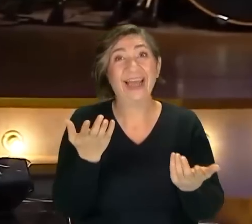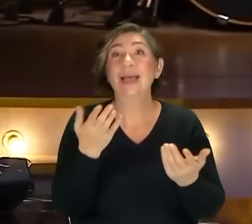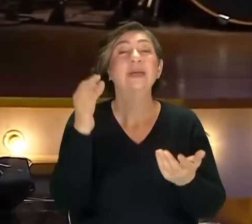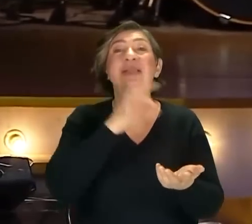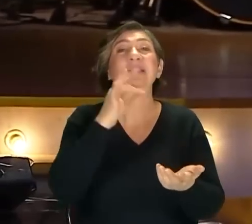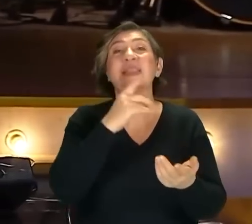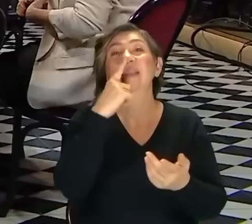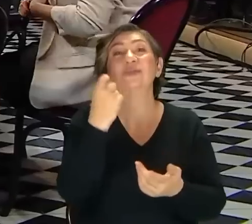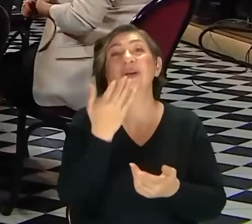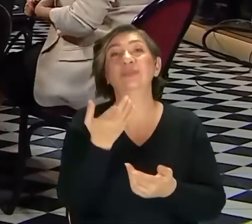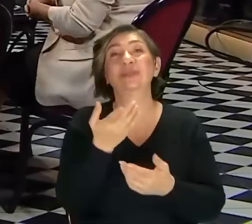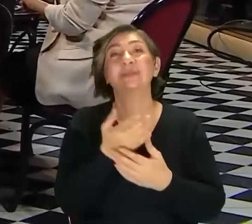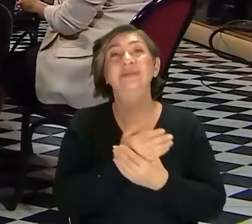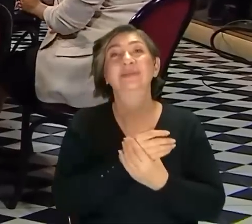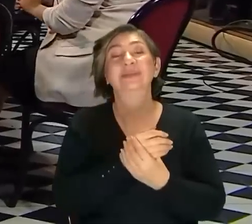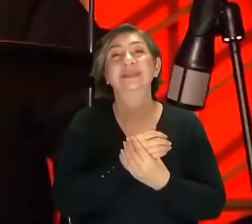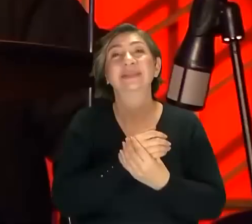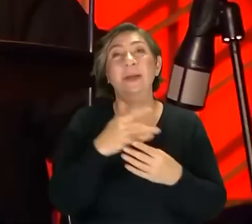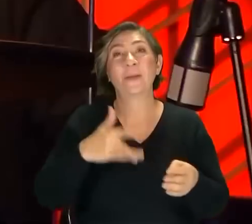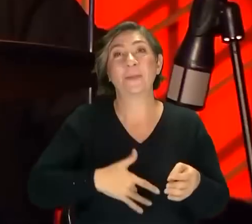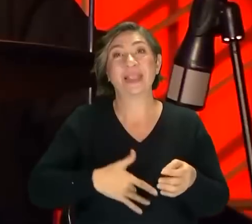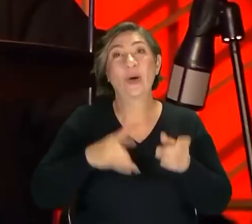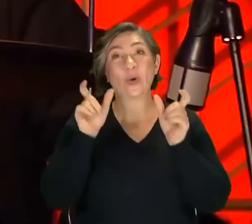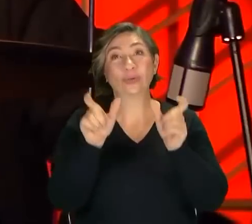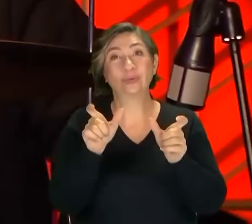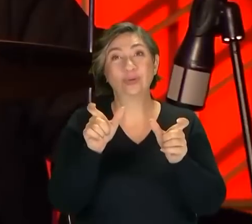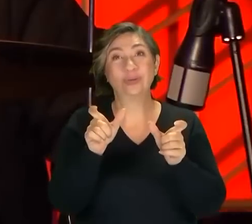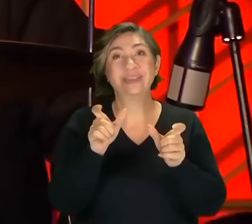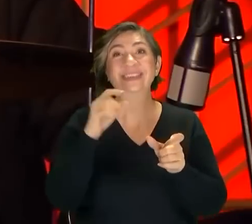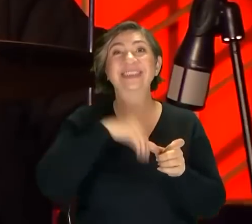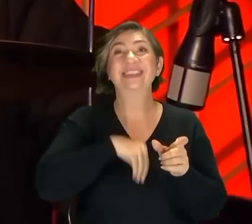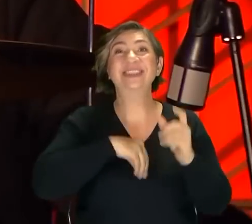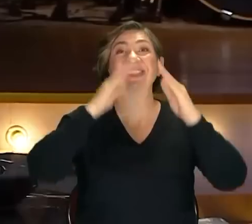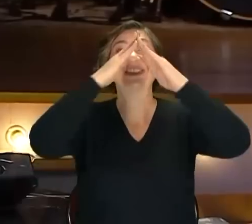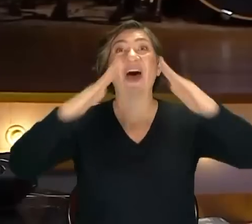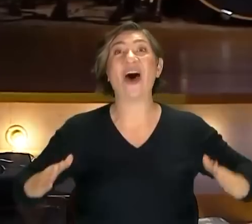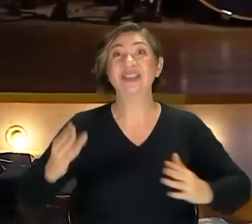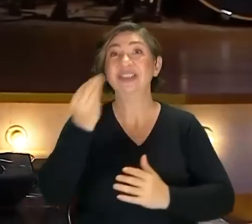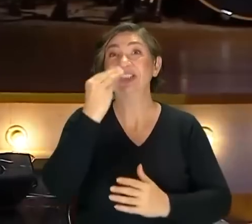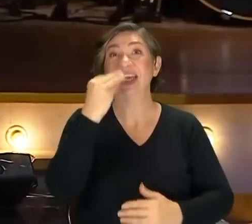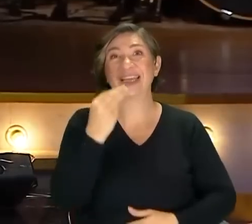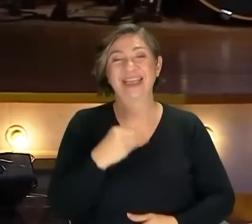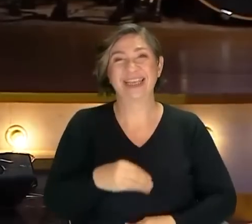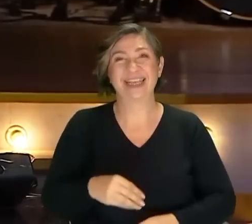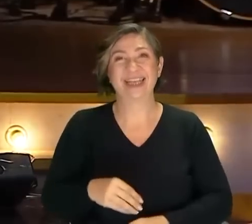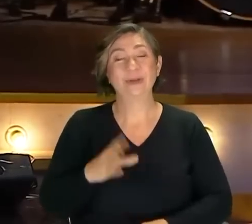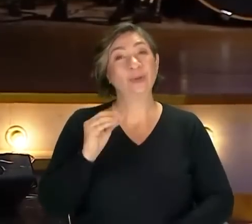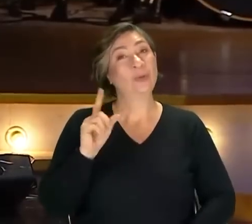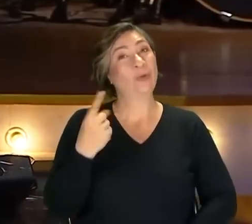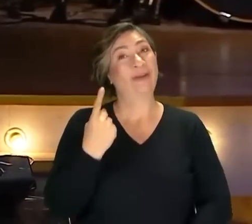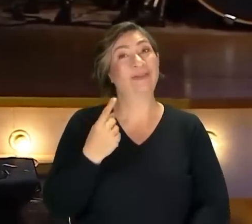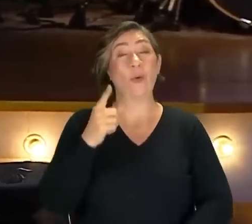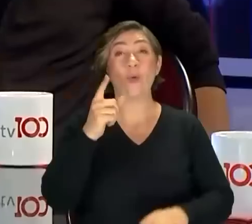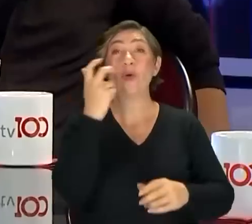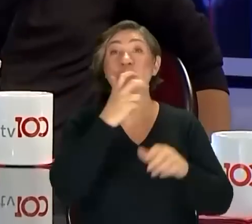Niyeymiş o serum? Temiz. Mide koruyucu mu? Sanırsın daha yiyecek. Valla çok enteresanmış.